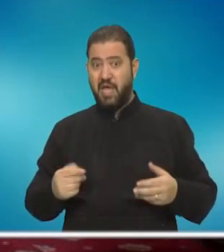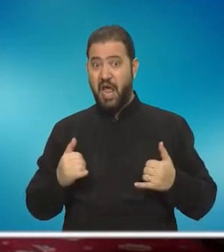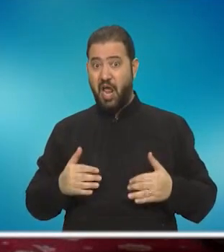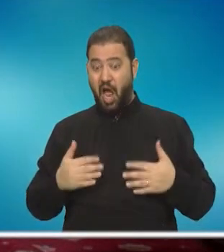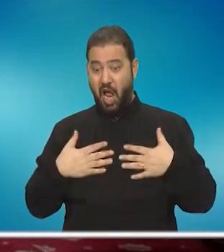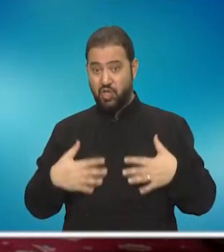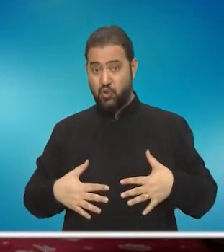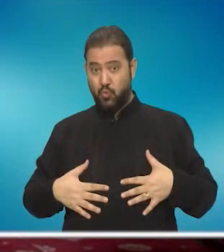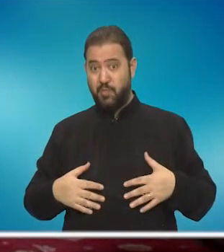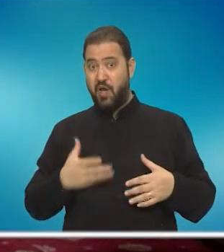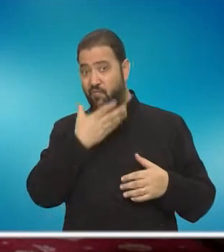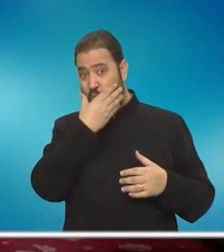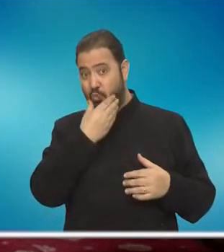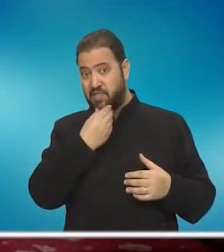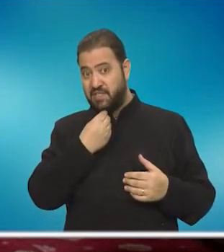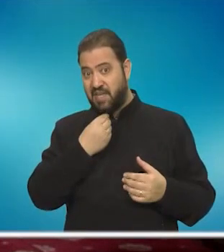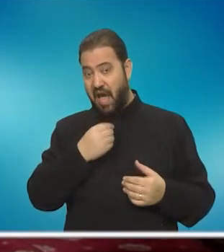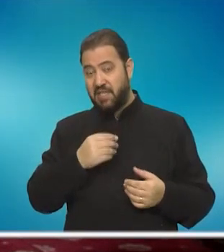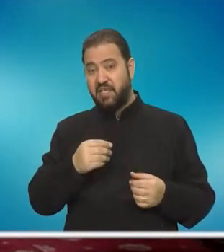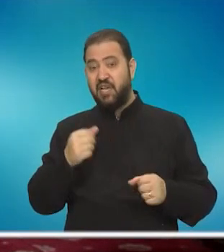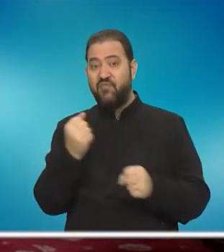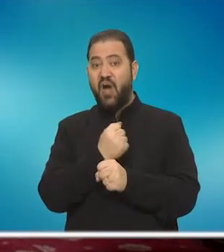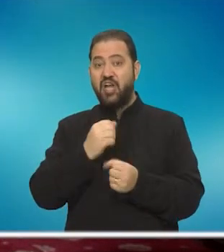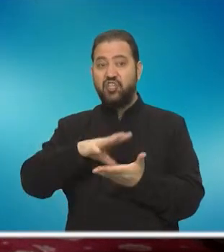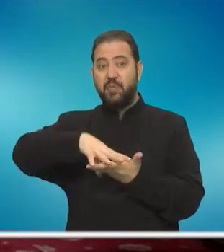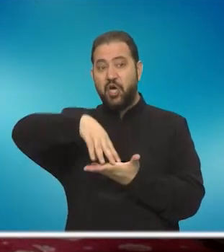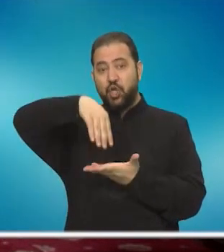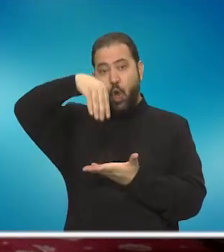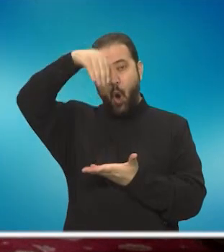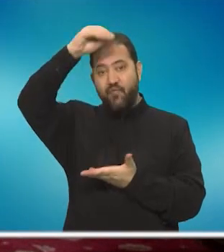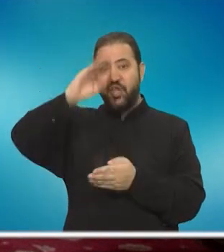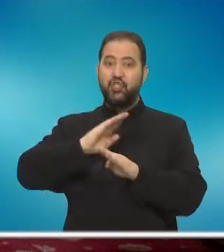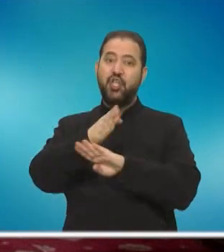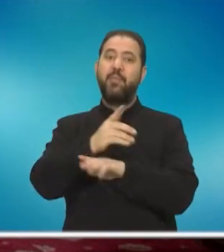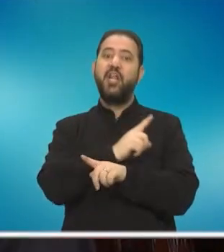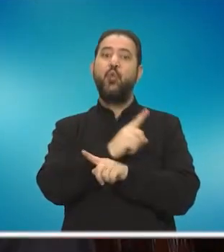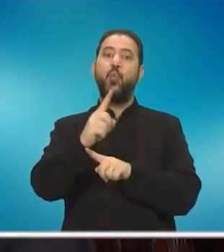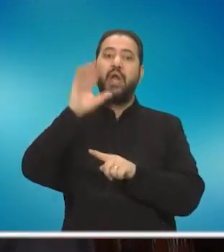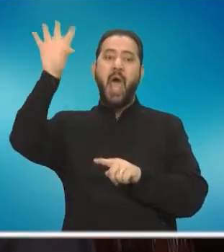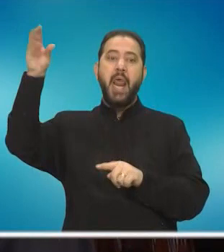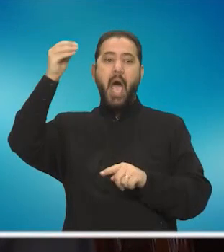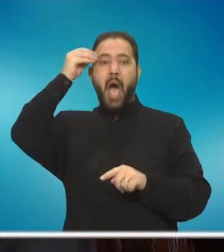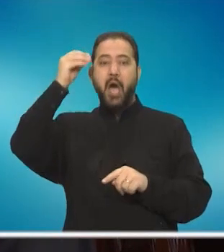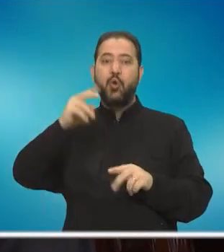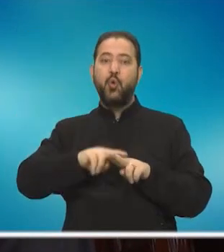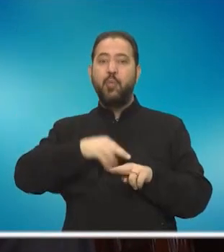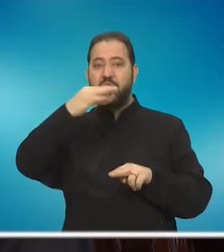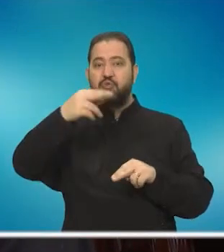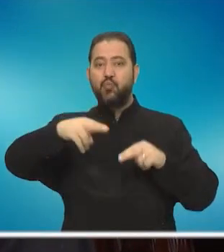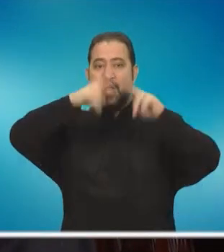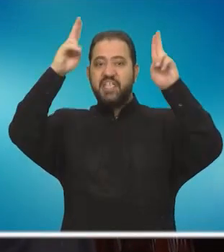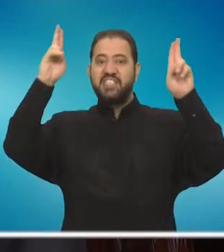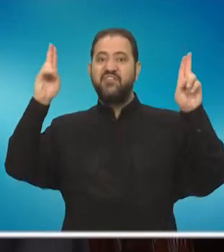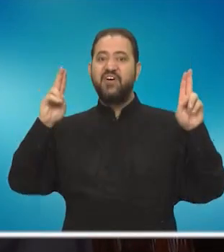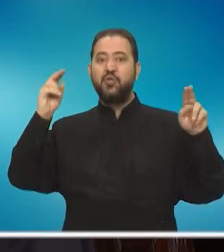înfrumusețat, înduhovnicit prin lucrarea Harului, ca astfel, după cuvintele Sfântului Apostol Pavel, trupul omului să